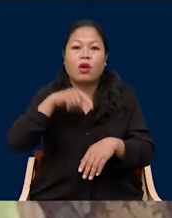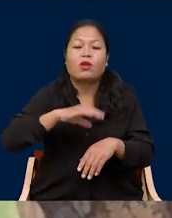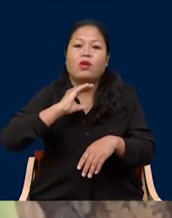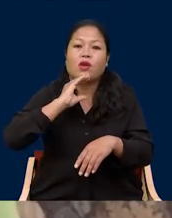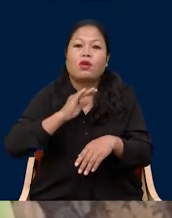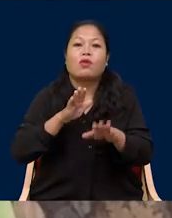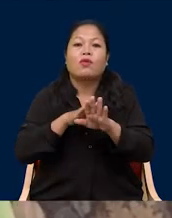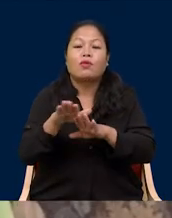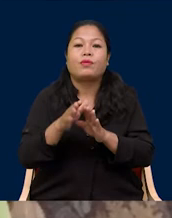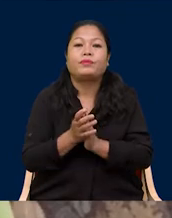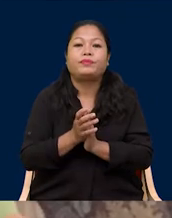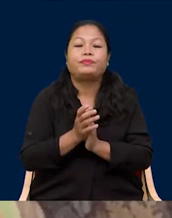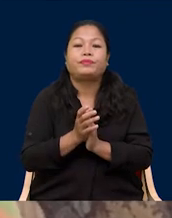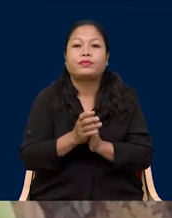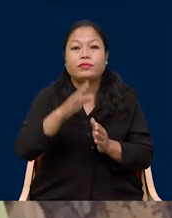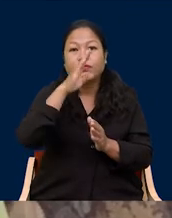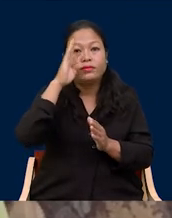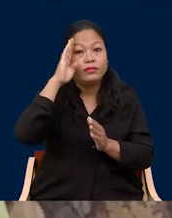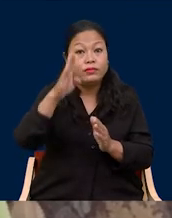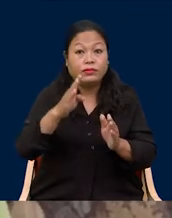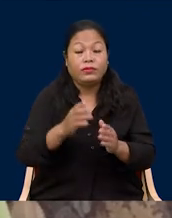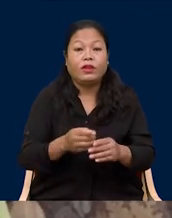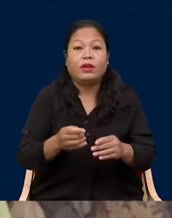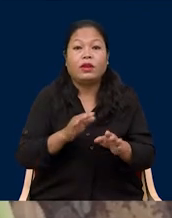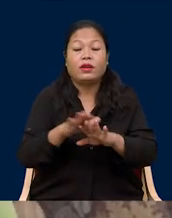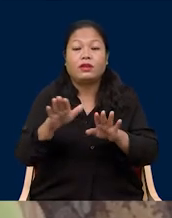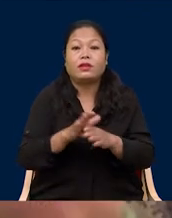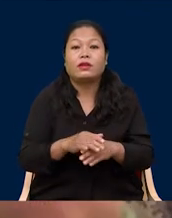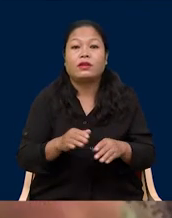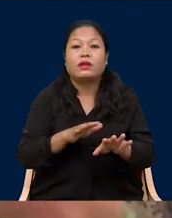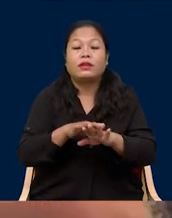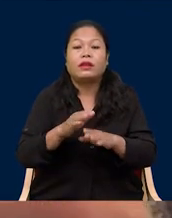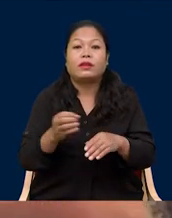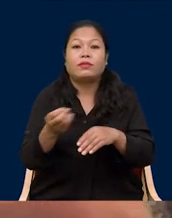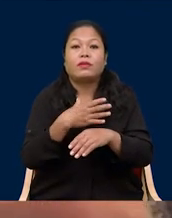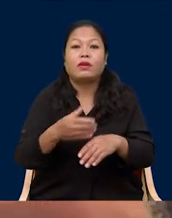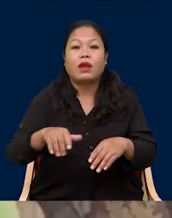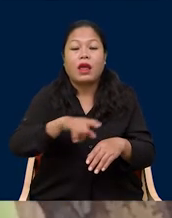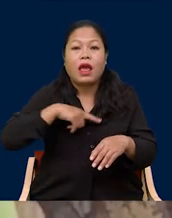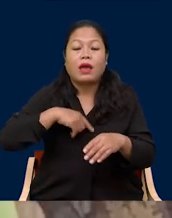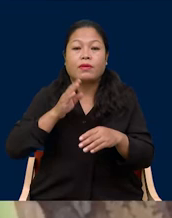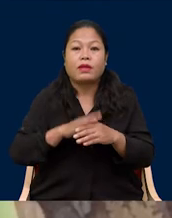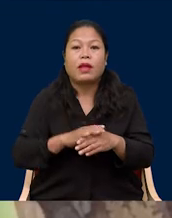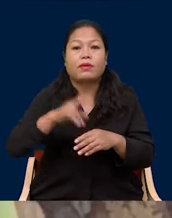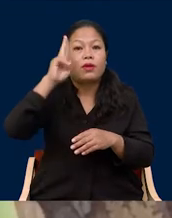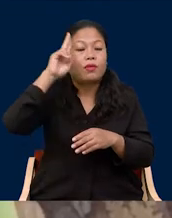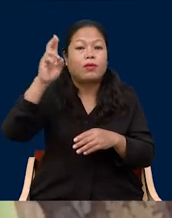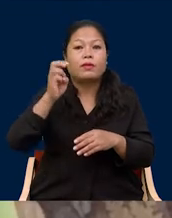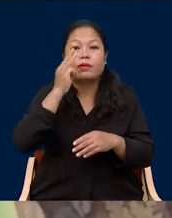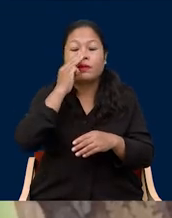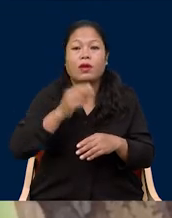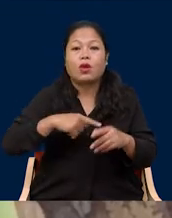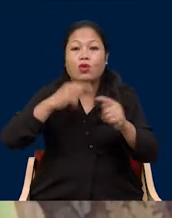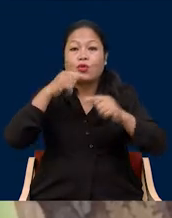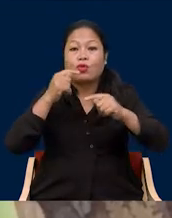भन्दा अहिलेको युवाहरू एकदम सिधा रूपमा हेर्दाखेरि चाहिँ सबैभन्दा धेरै प्रभावित हामी हुनेवाला छौँ। त्यही भएर हाम्रो